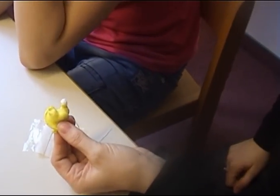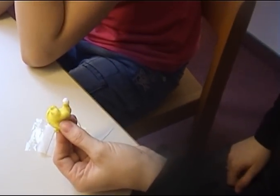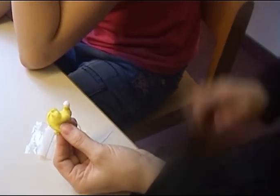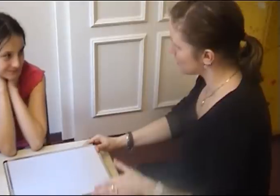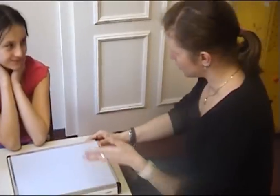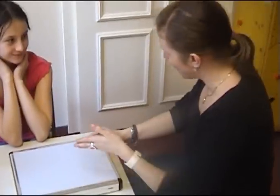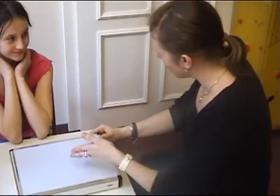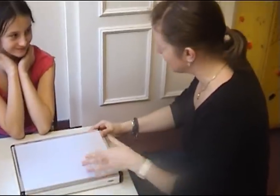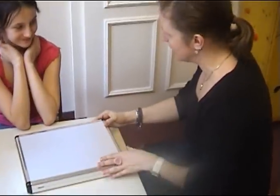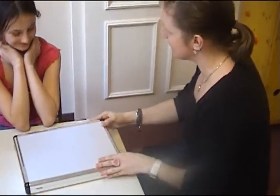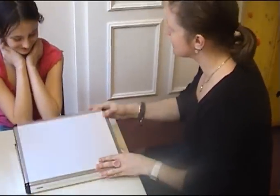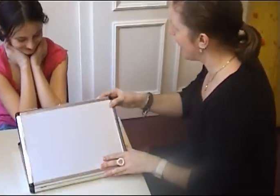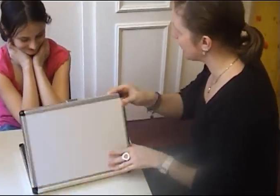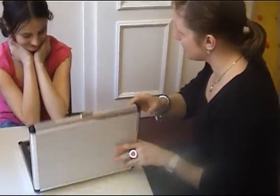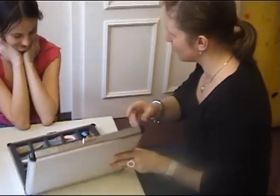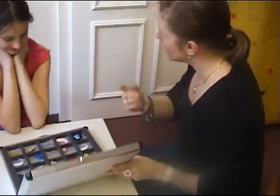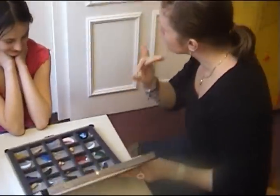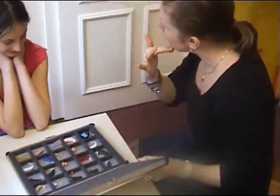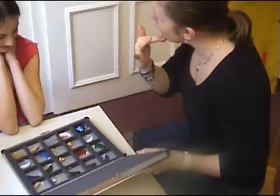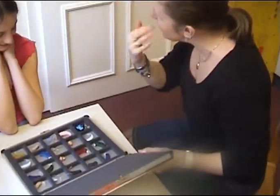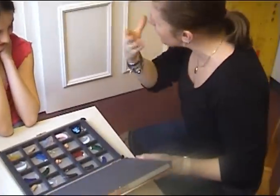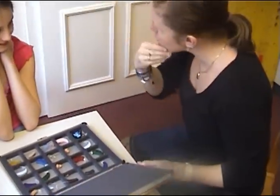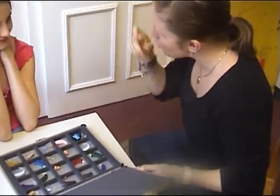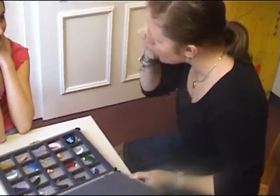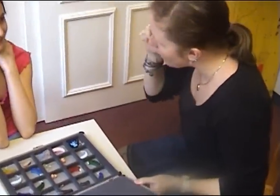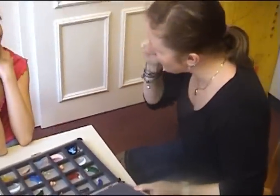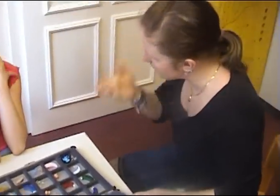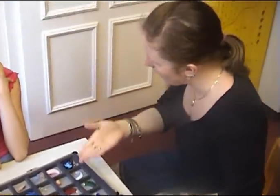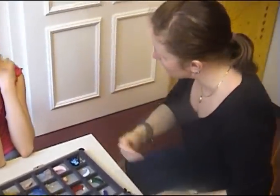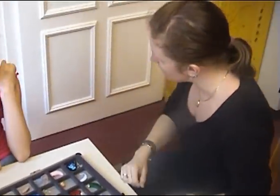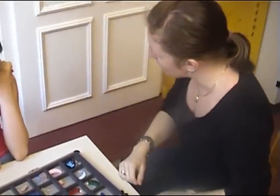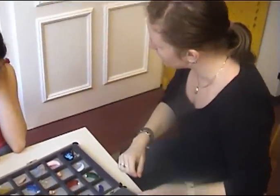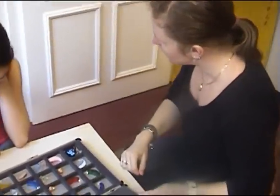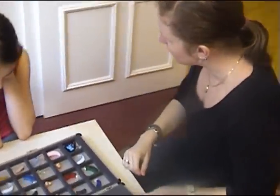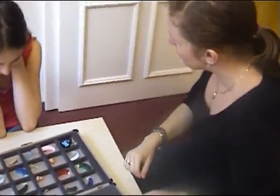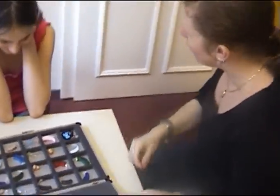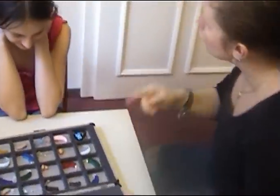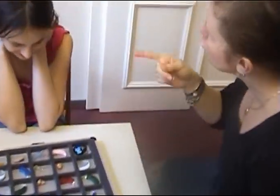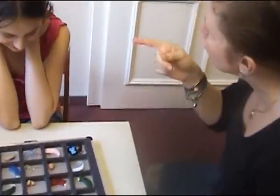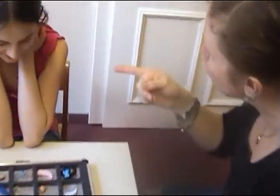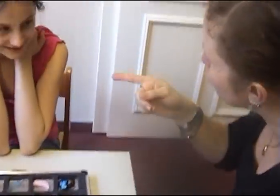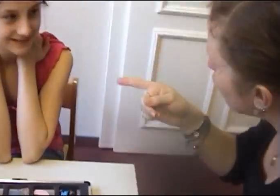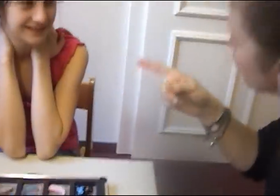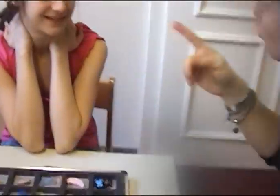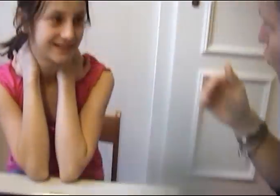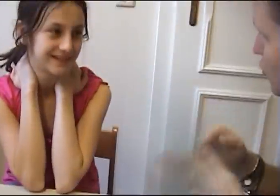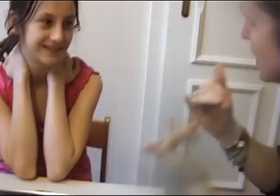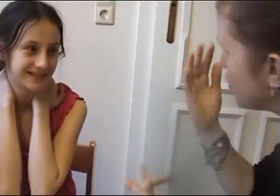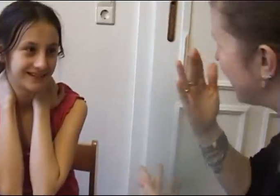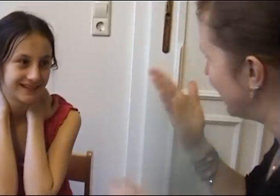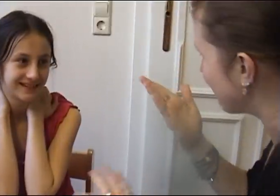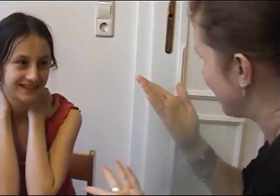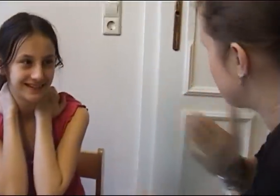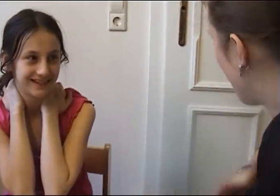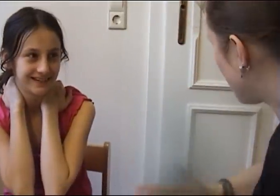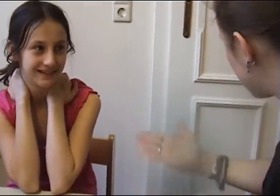gemacht. So, schau, mein Lieber, jetzt zeige ich dir. So viele schöne Hörgeräte haben wir da. Und du musst